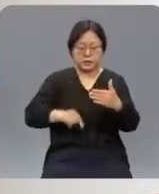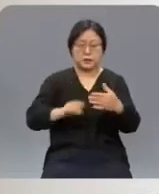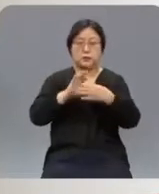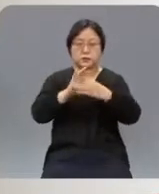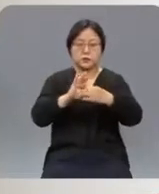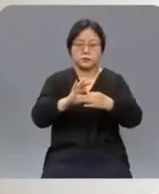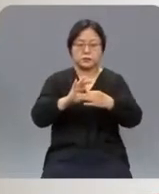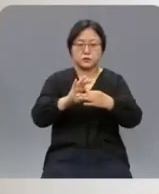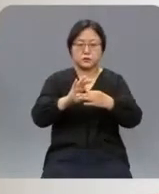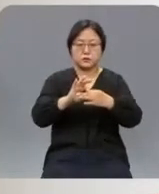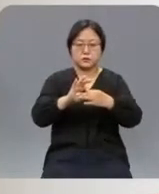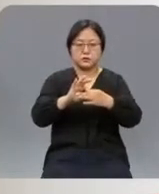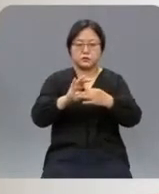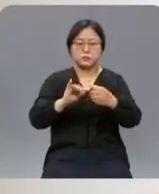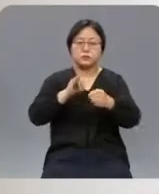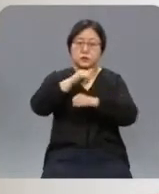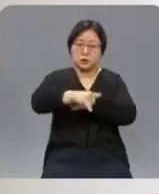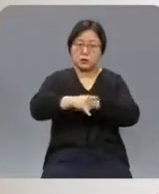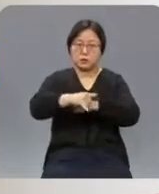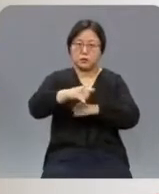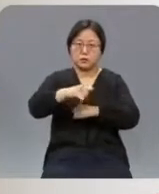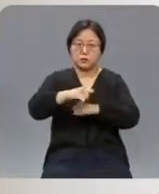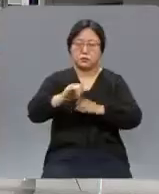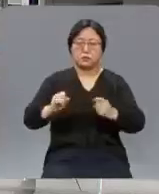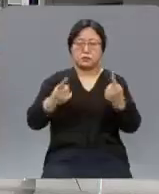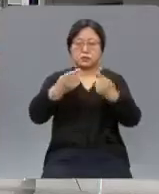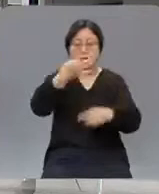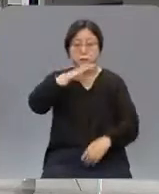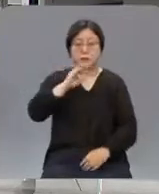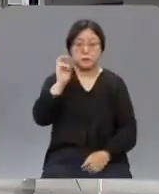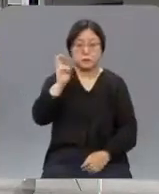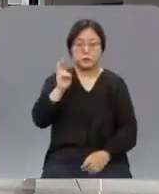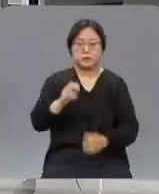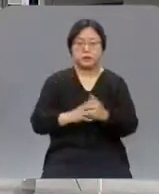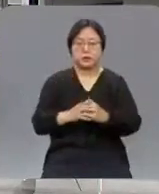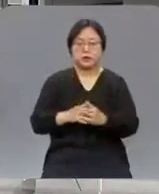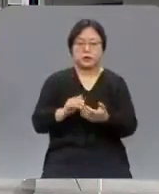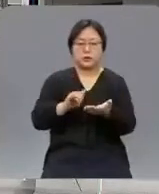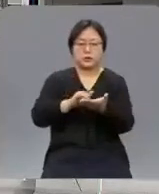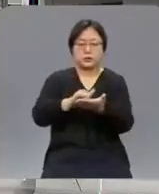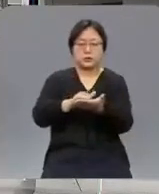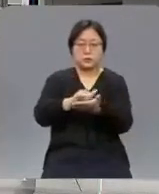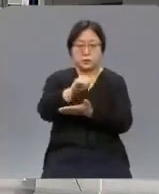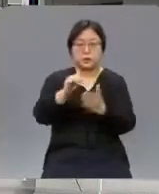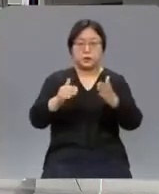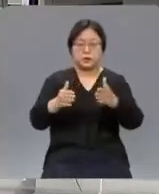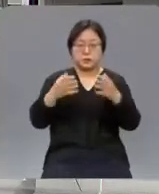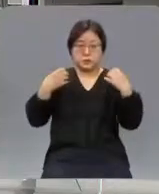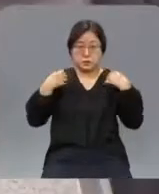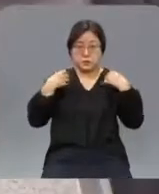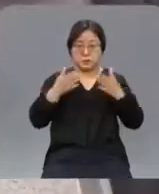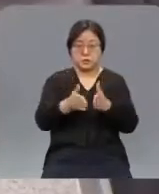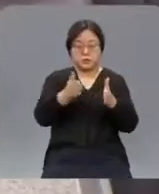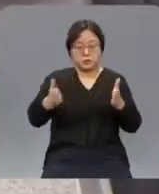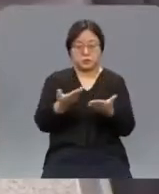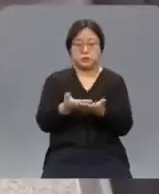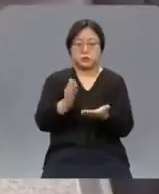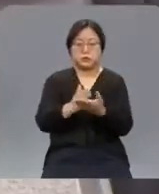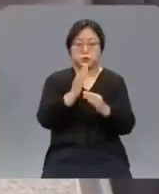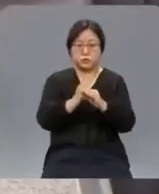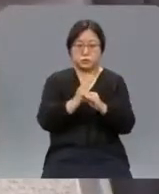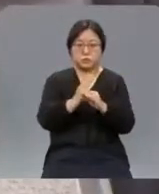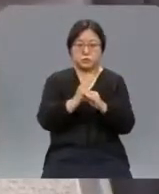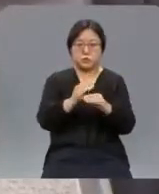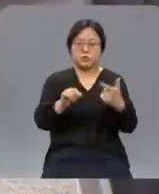해서 사다리차를 배치 할 예정이어서 재난 현장에서 하셔서 꾀 말을 측정을 해 지구 하는 아침 밥 주는 아파트 대응 능력이 향상될 것으로 기대됩니다 지원사업도 반려 도움을 테마파크 조성 가지고 거기서 금 우도록 민주당 공천에서 kbs 뉴스 손 좋습니다 민주당 등 반려동물 관련